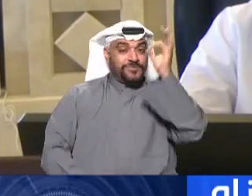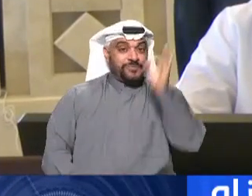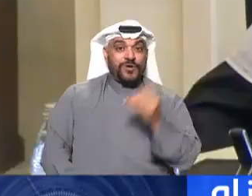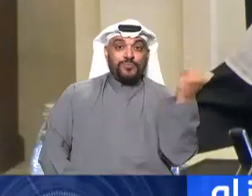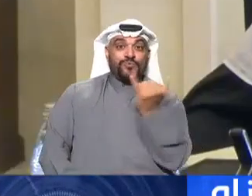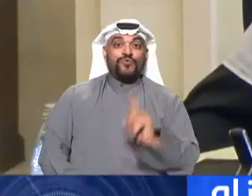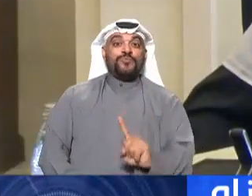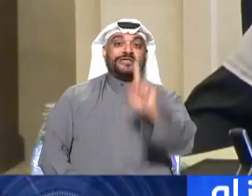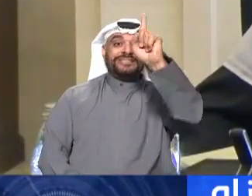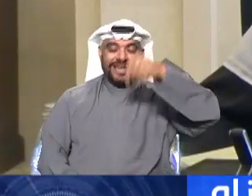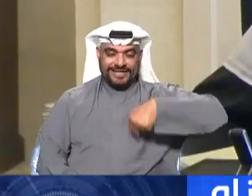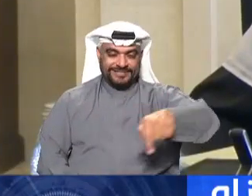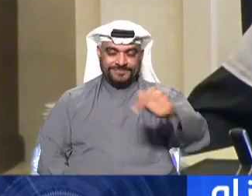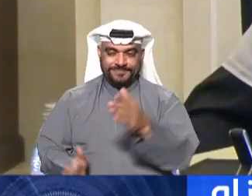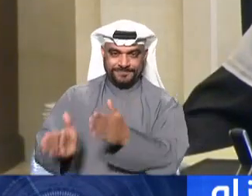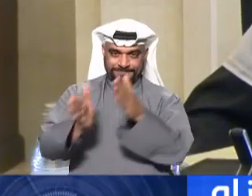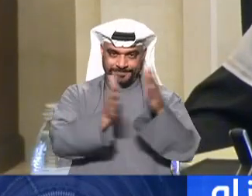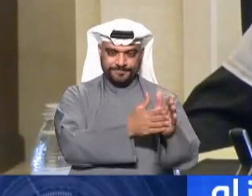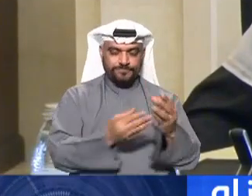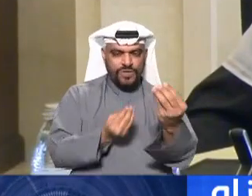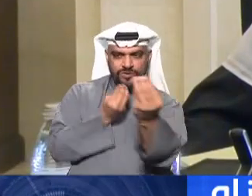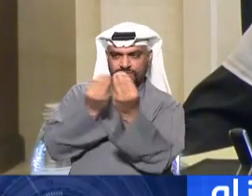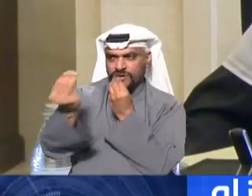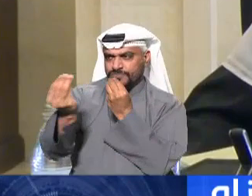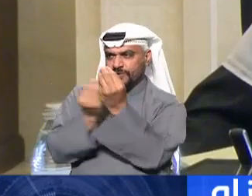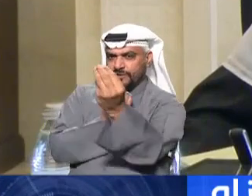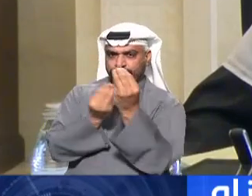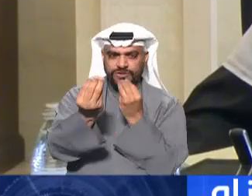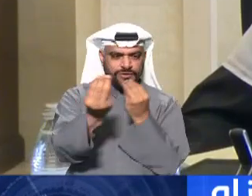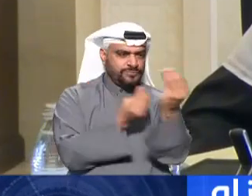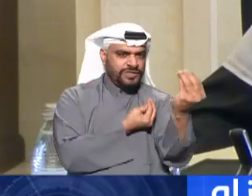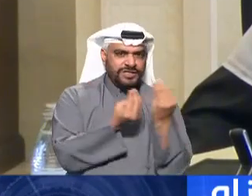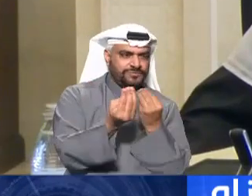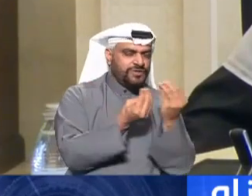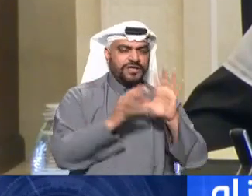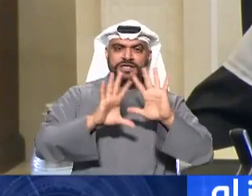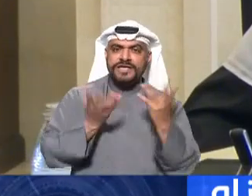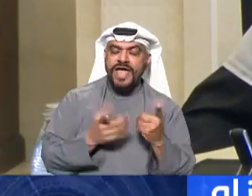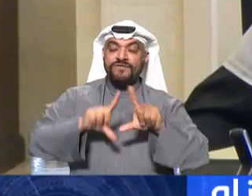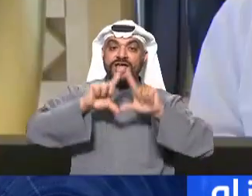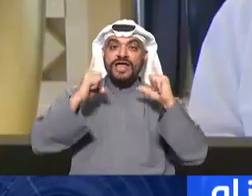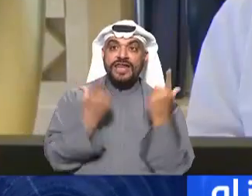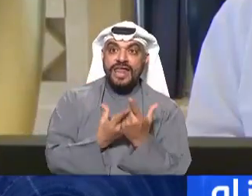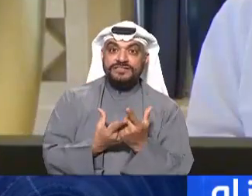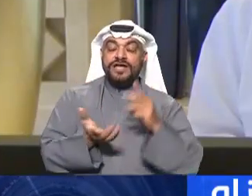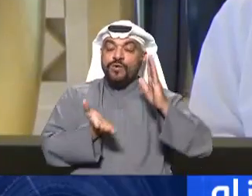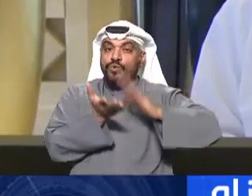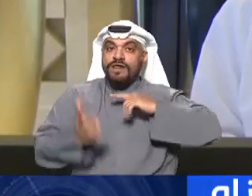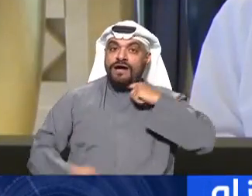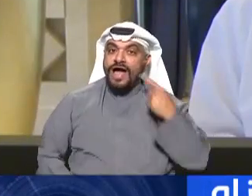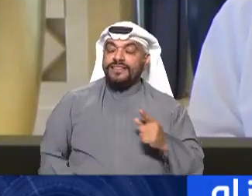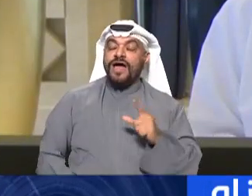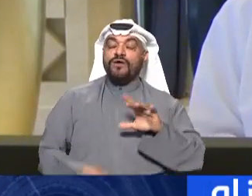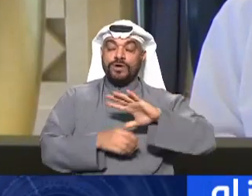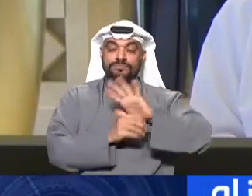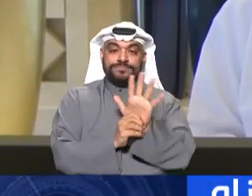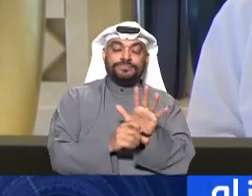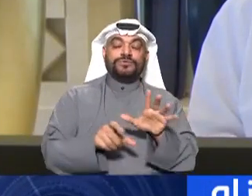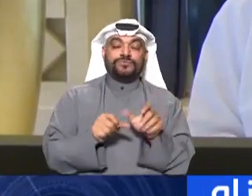النتائج بإذن الله. هذا وقد تدارس مجلس الوزراء توصية اللجنة الوزارية لطوارئ كورونا، وقرر مجلس الوزراء